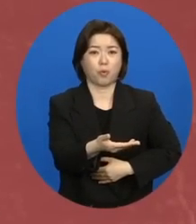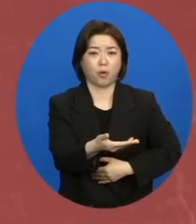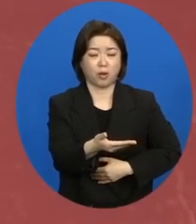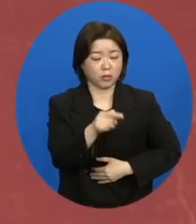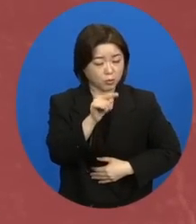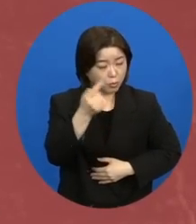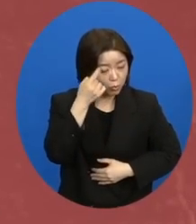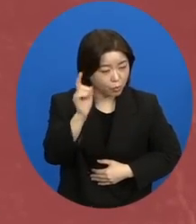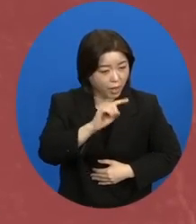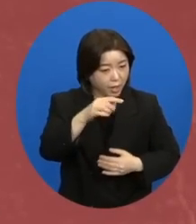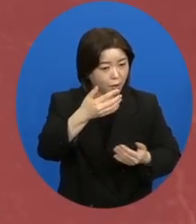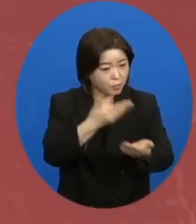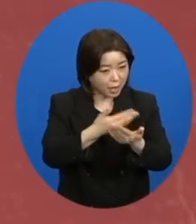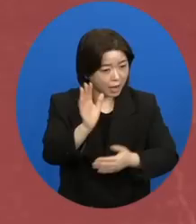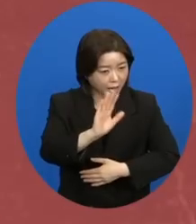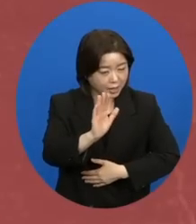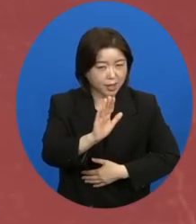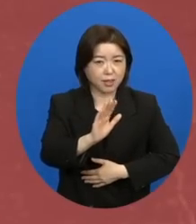왜 안 구하냐?